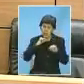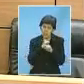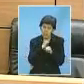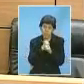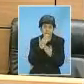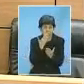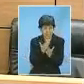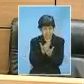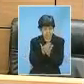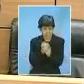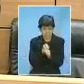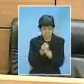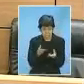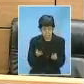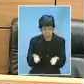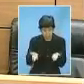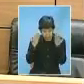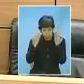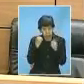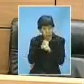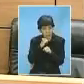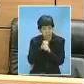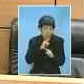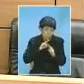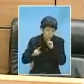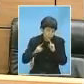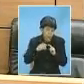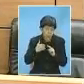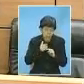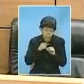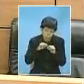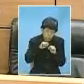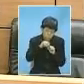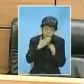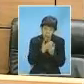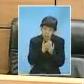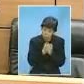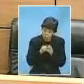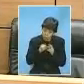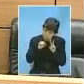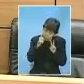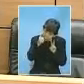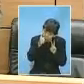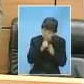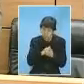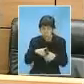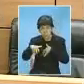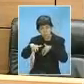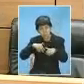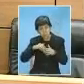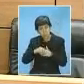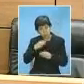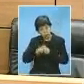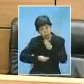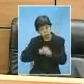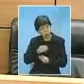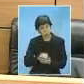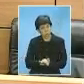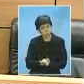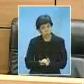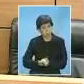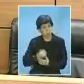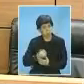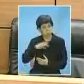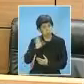เขียนราคาในการเวรคืนไปต่อรองราคากันก่อนเช่นตารางวันละ 200,000ไหวมอย่างนี้ชาวบ้านเบอกว่าซื้อขายกันมากกว่า